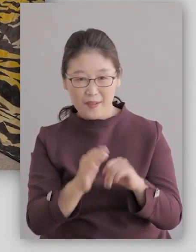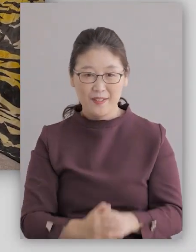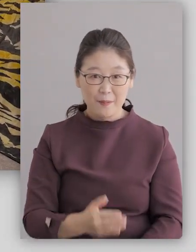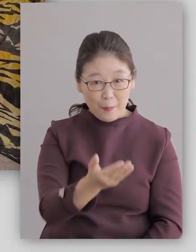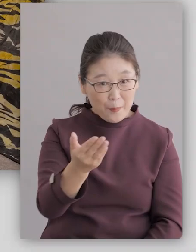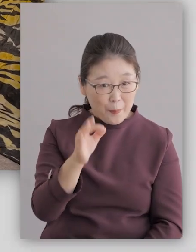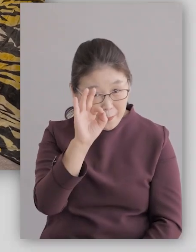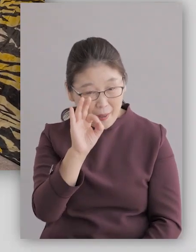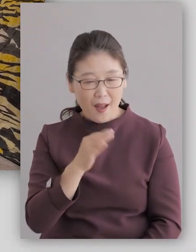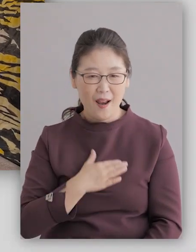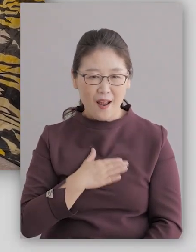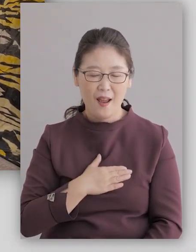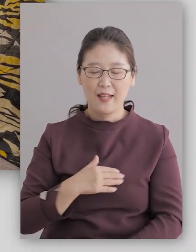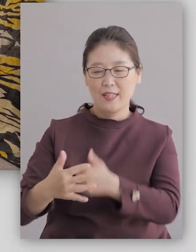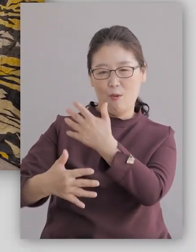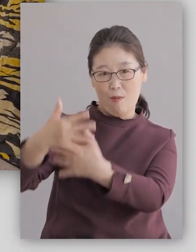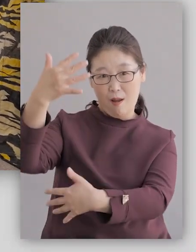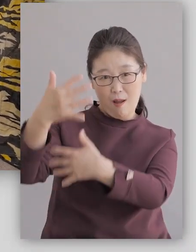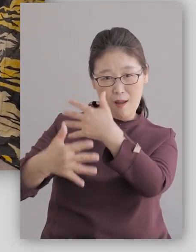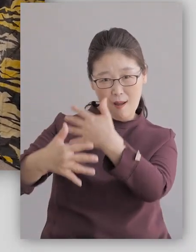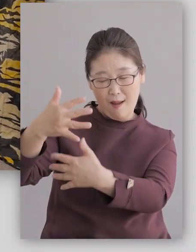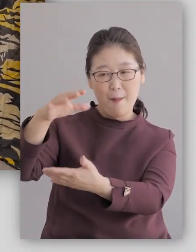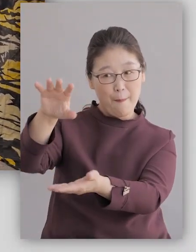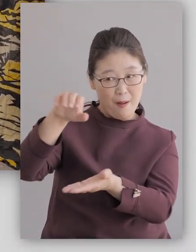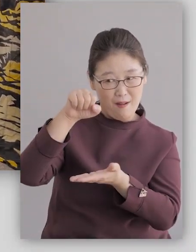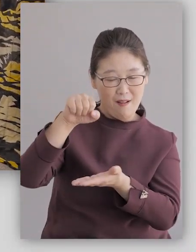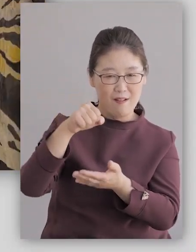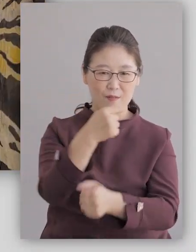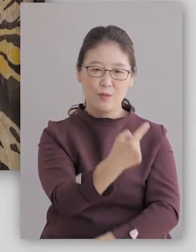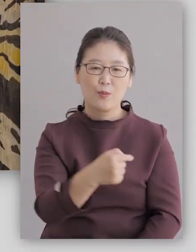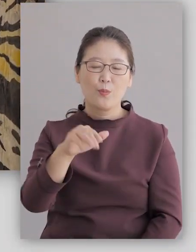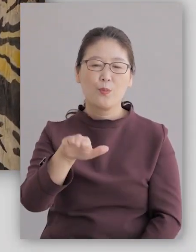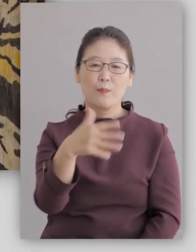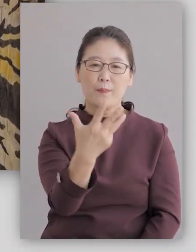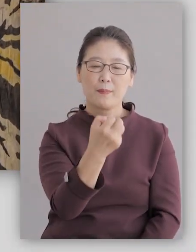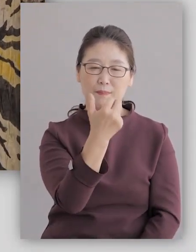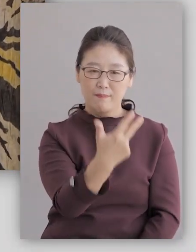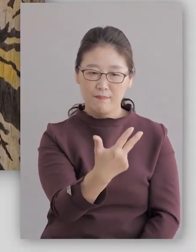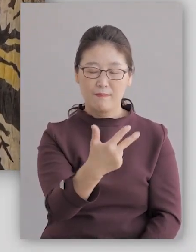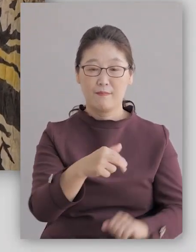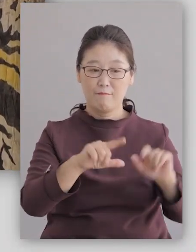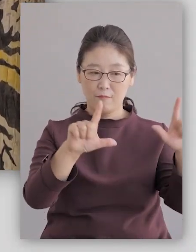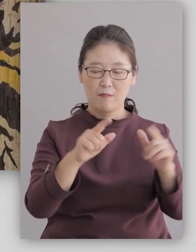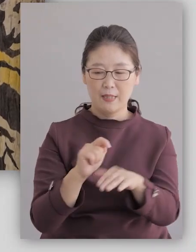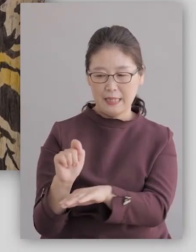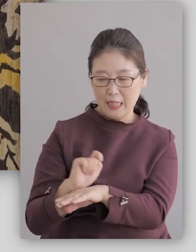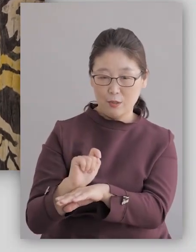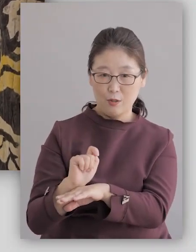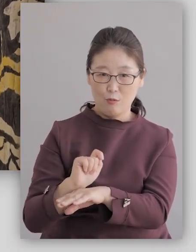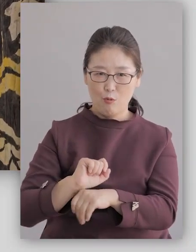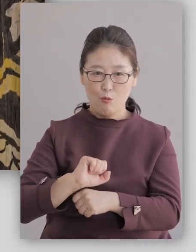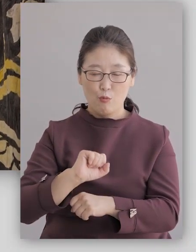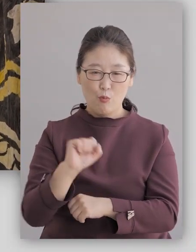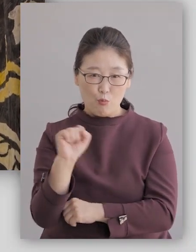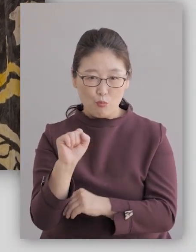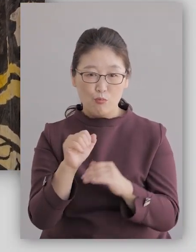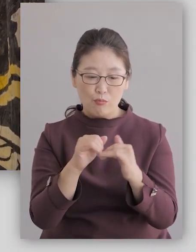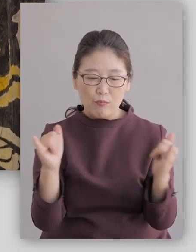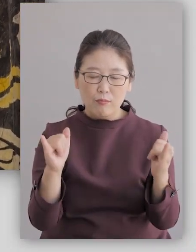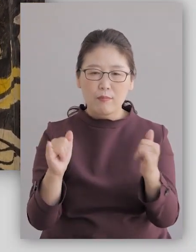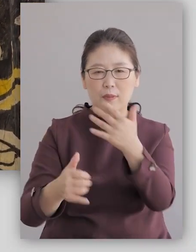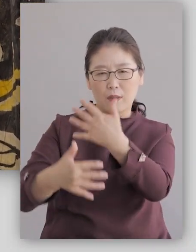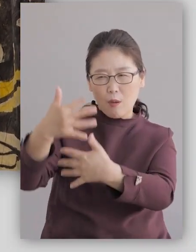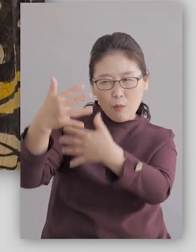상상이 되시나요? 영화에서 영감을 가지고 왔습니다. 1987년하고 택시 운전사라는